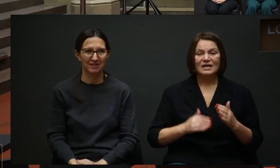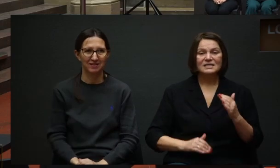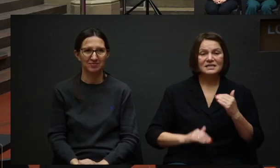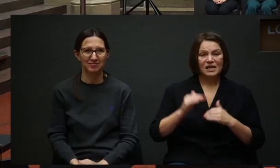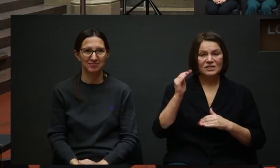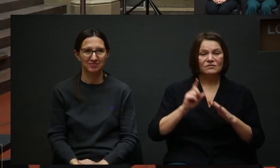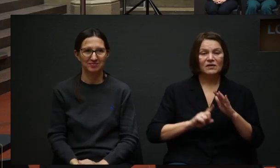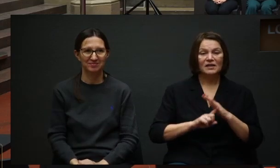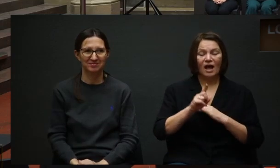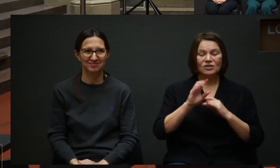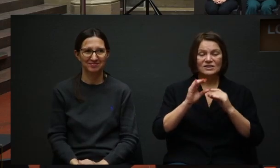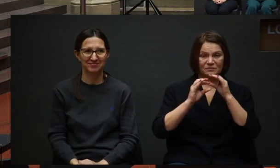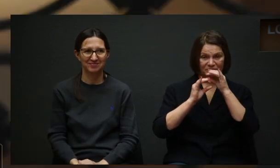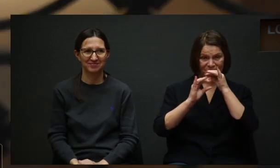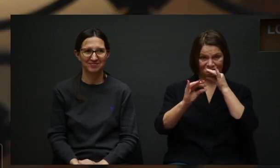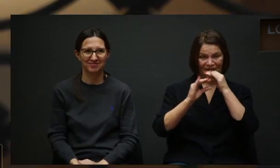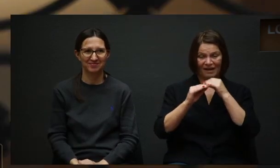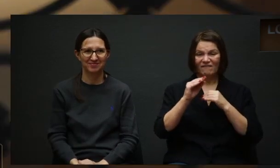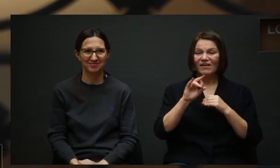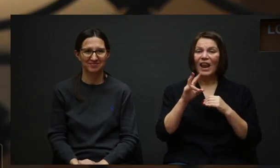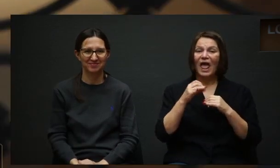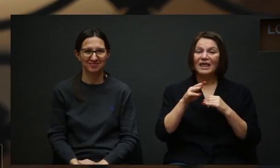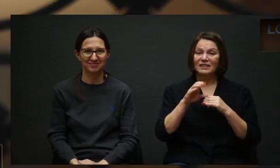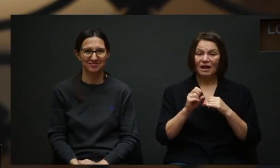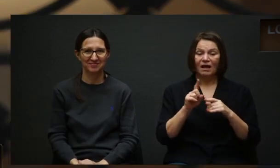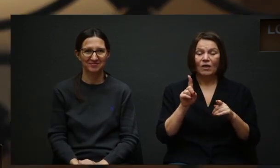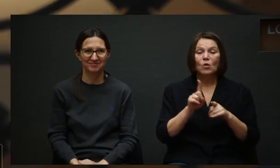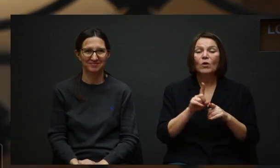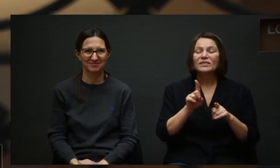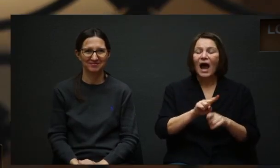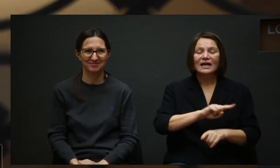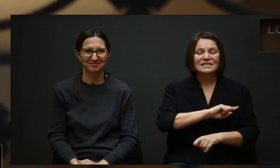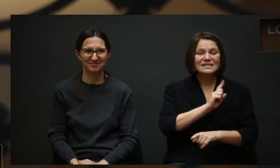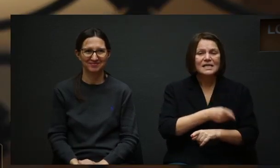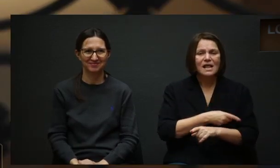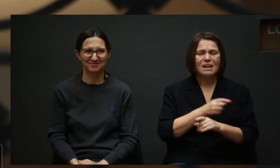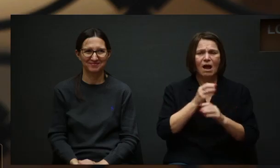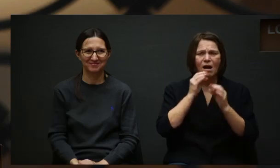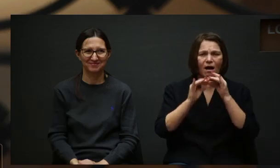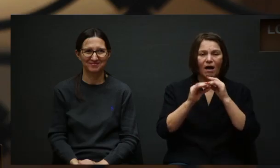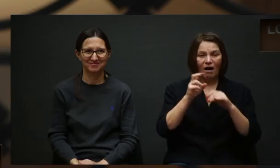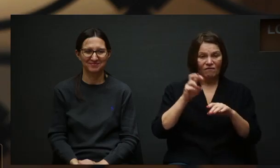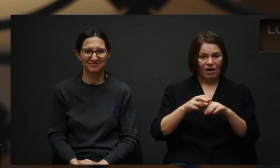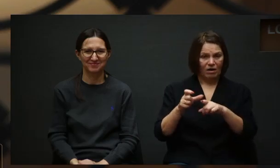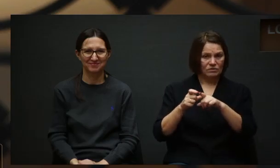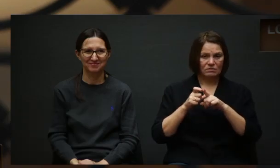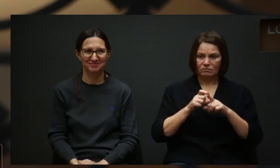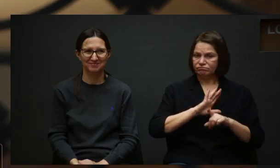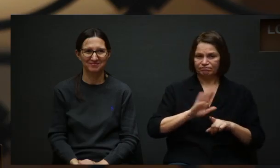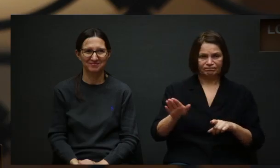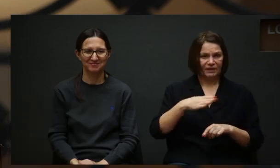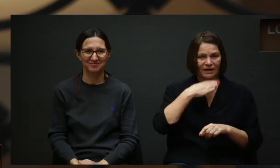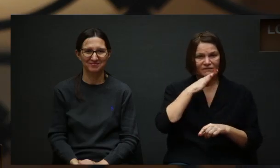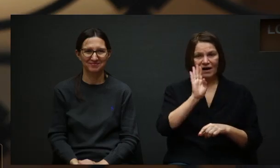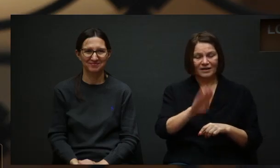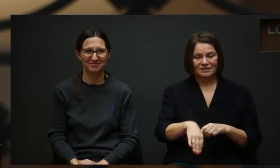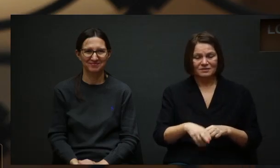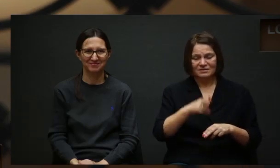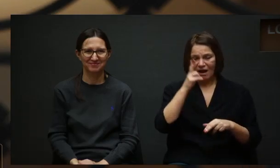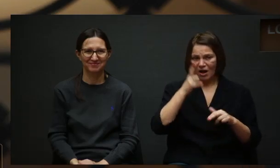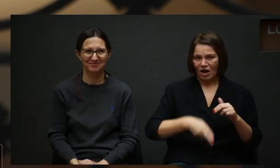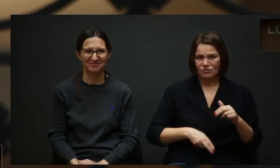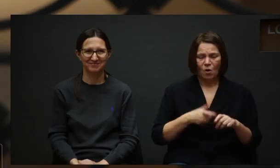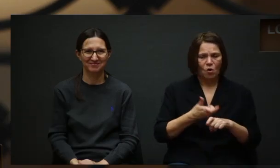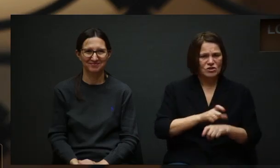начал с флейточки, вот. Но, наверное, так сильно дудел туда, что мне врач сказал, типа, хорош, заканчивай дуть